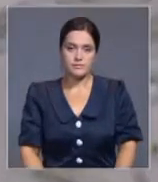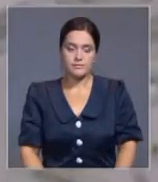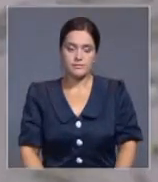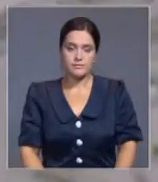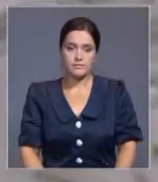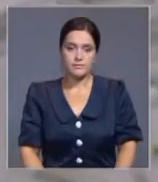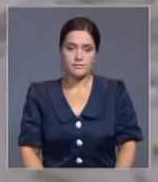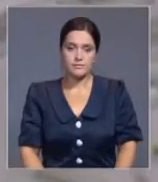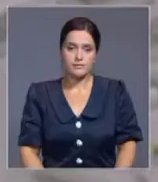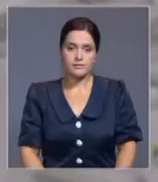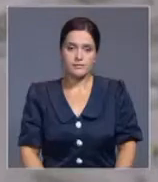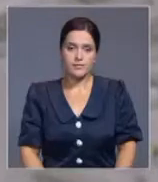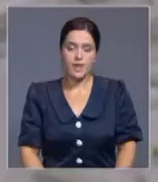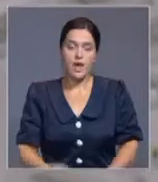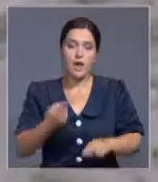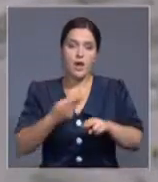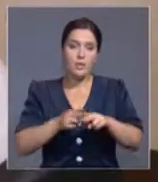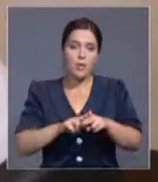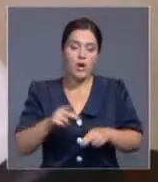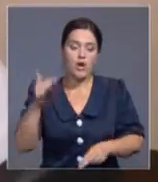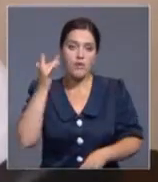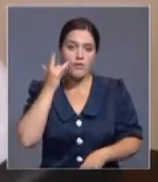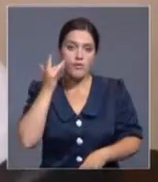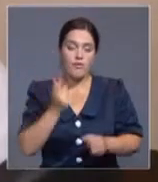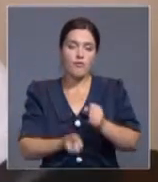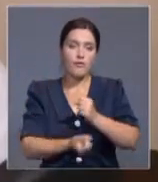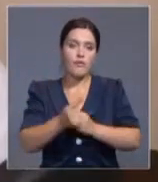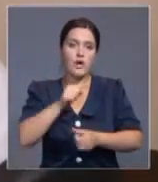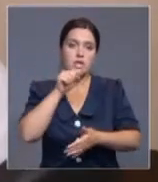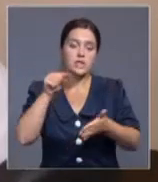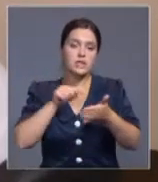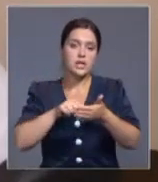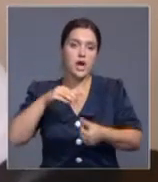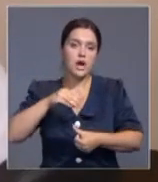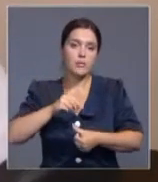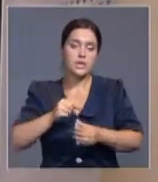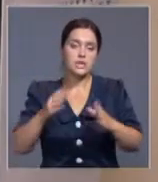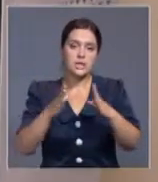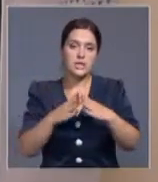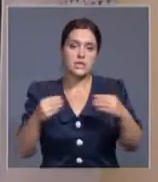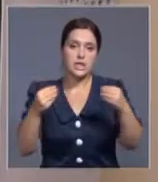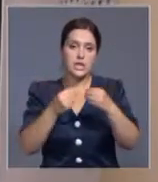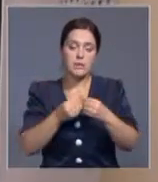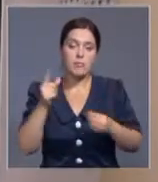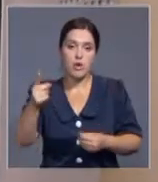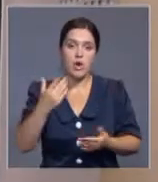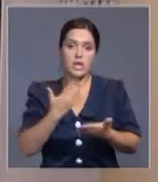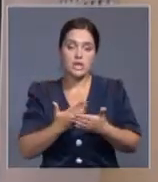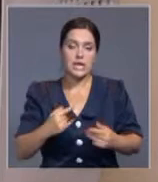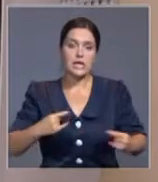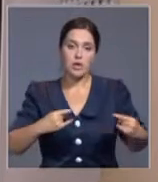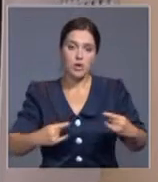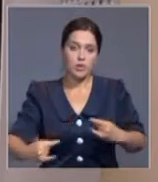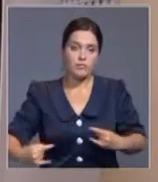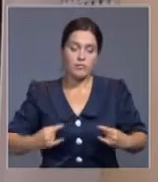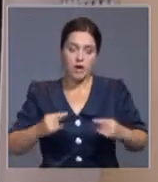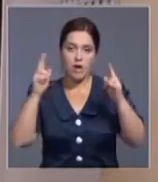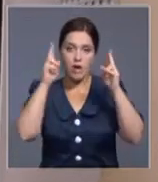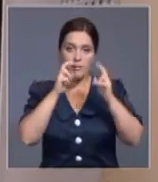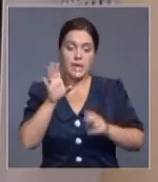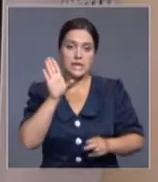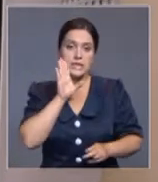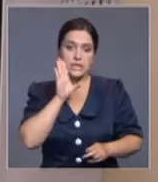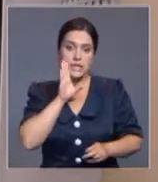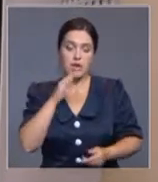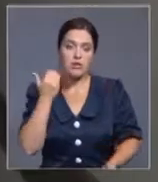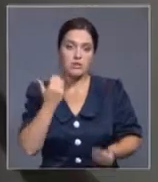Быть или не быть? Этот извечный вопрос все чаще возникает перед армянскими семьями. Ответ зависит от результатов ультразвукового исследования. Если